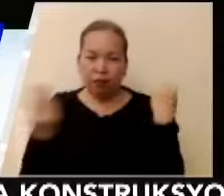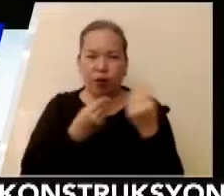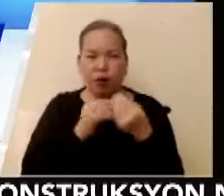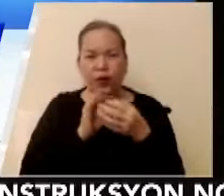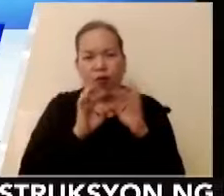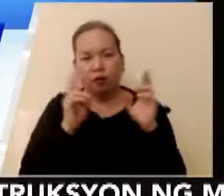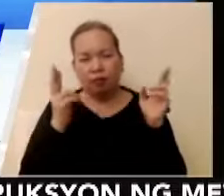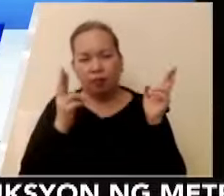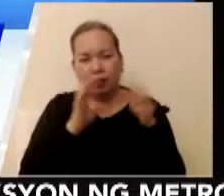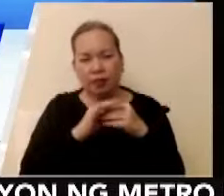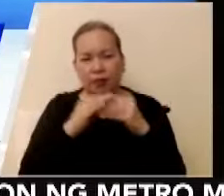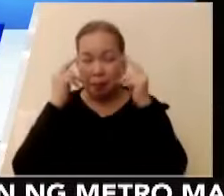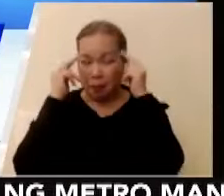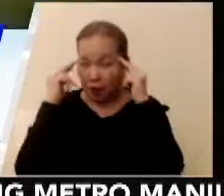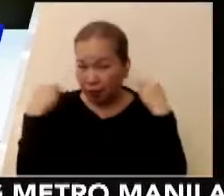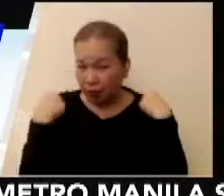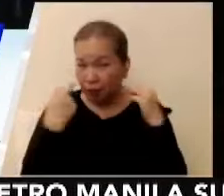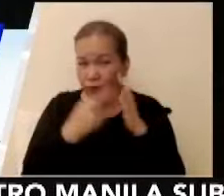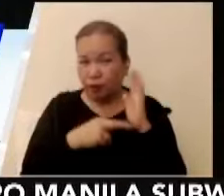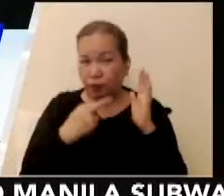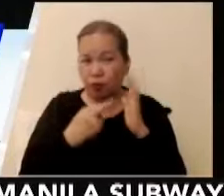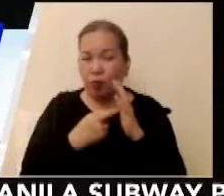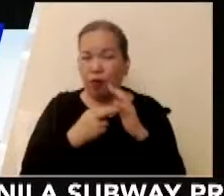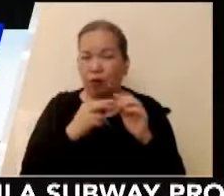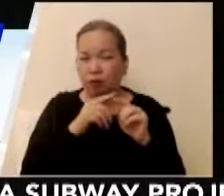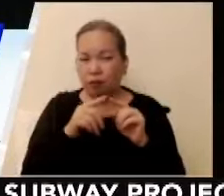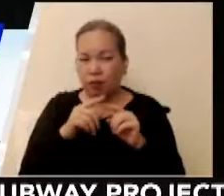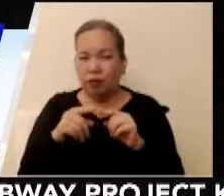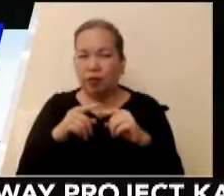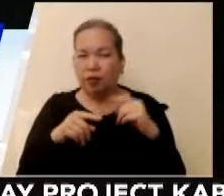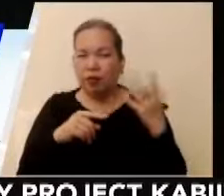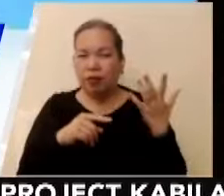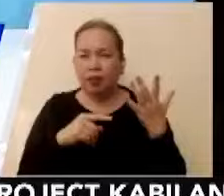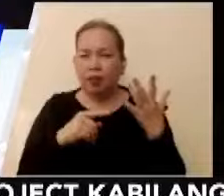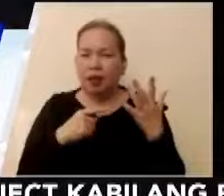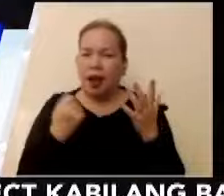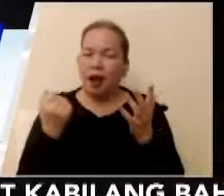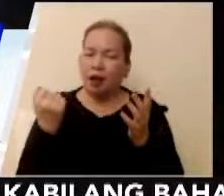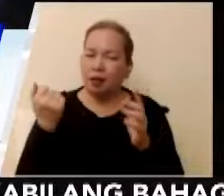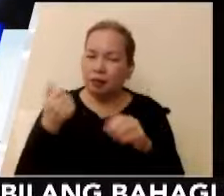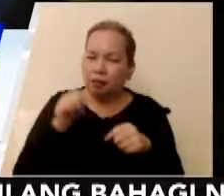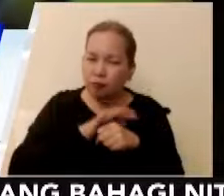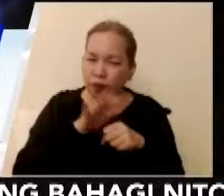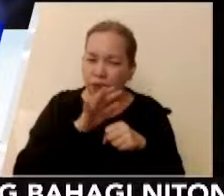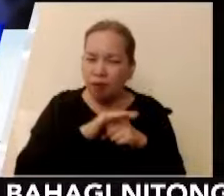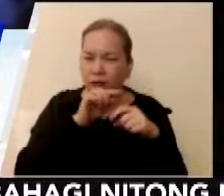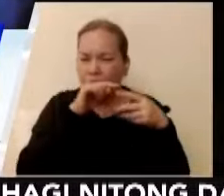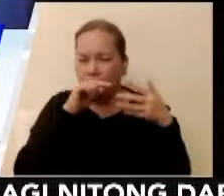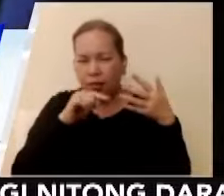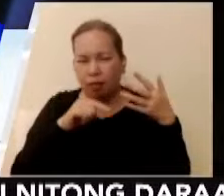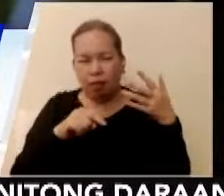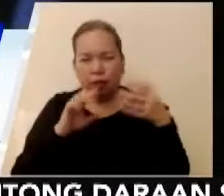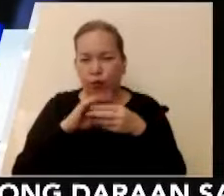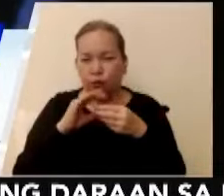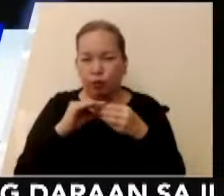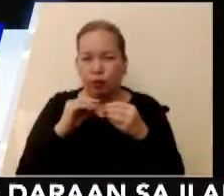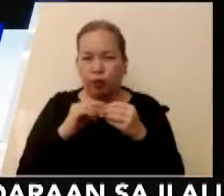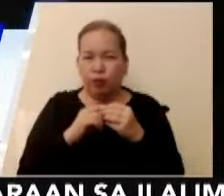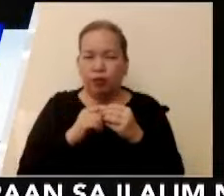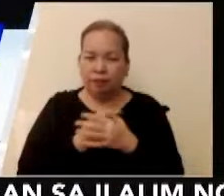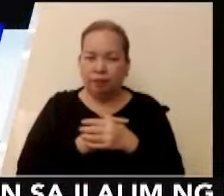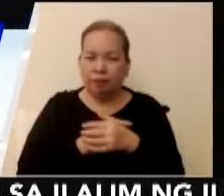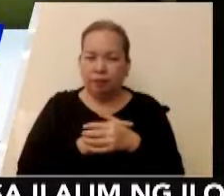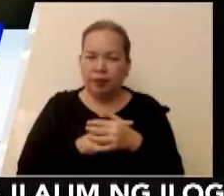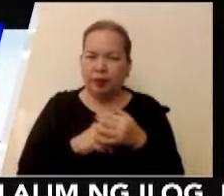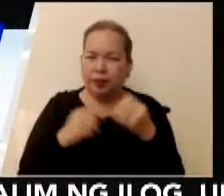Stella L, Tagos ng Dugo, The Dulsura Cortez Story, hanggang sa Pahiram ng Isang Umaga, dekada